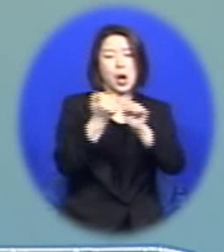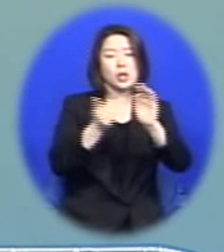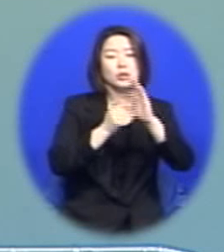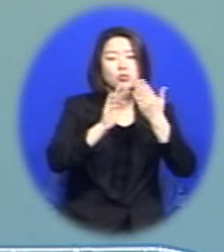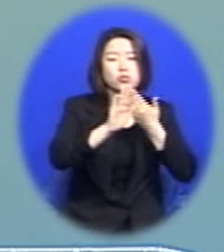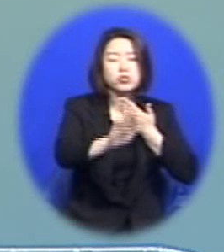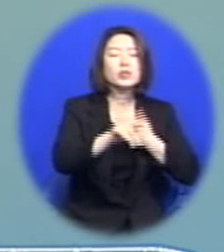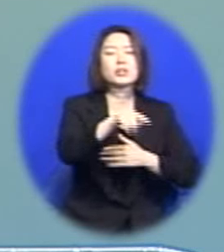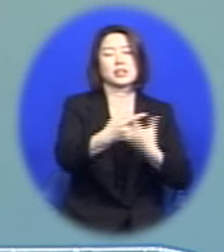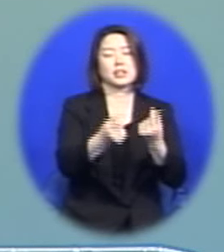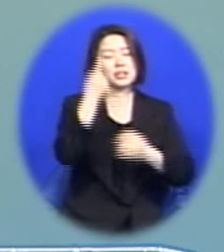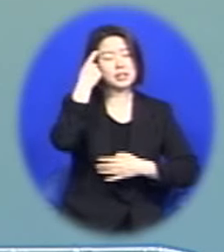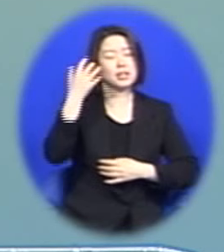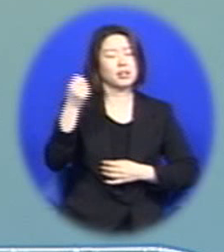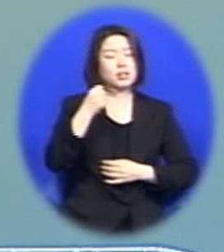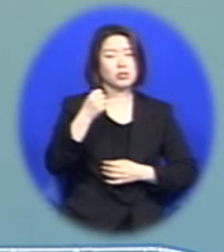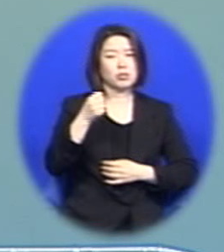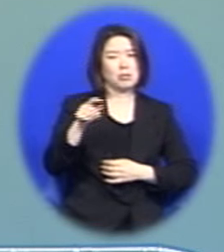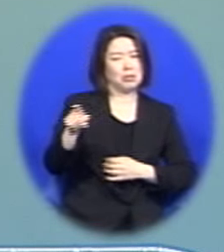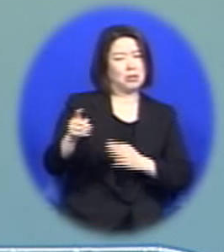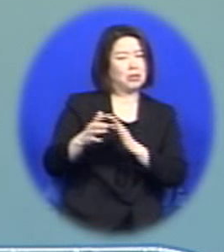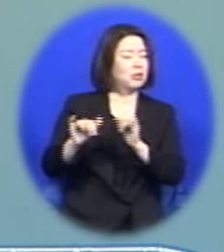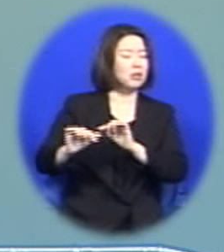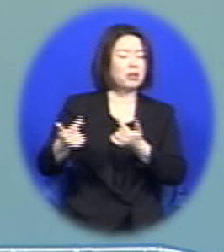이 사람이 아닌가봐